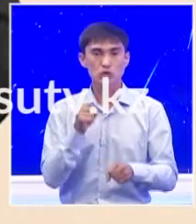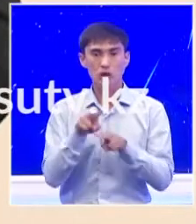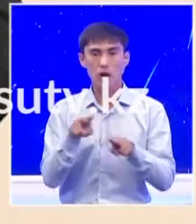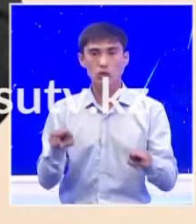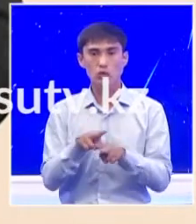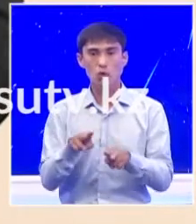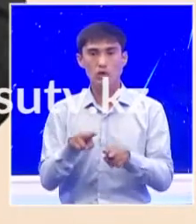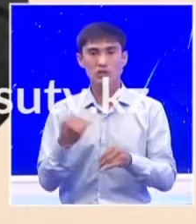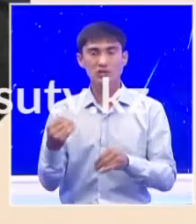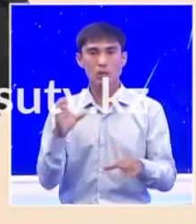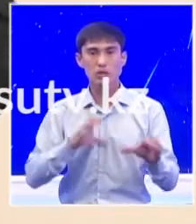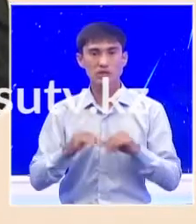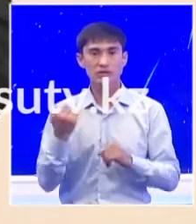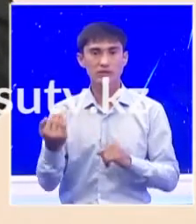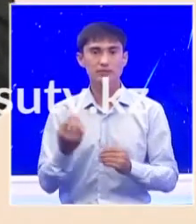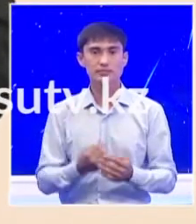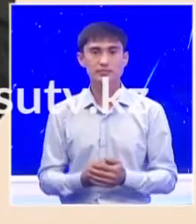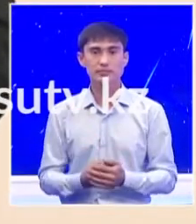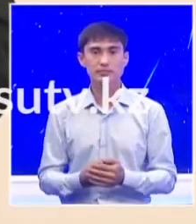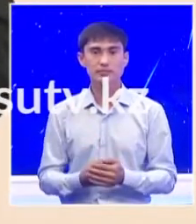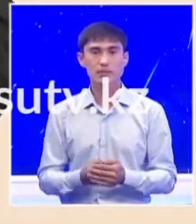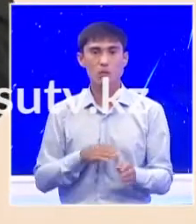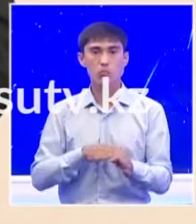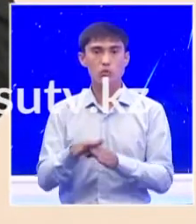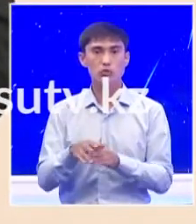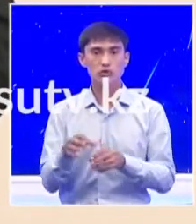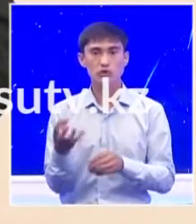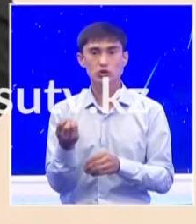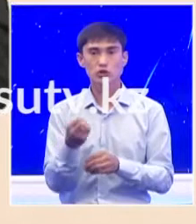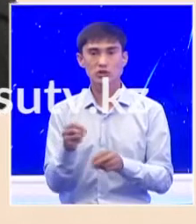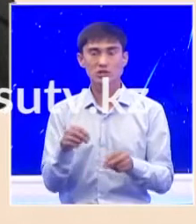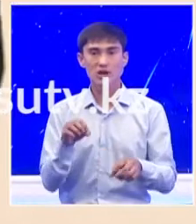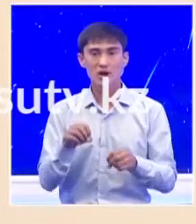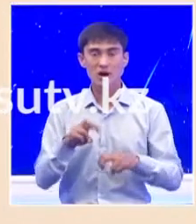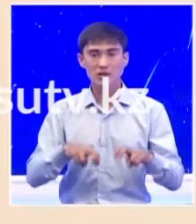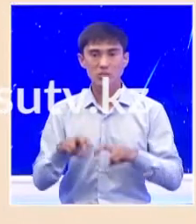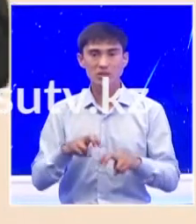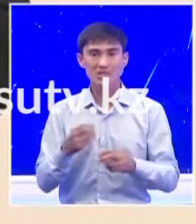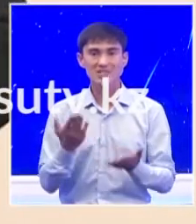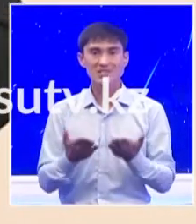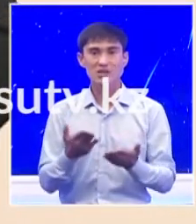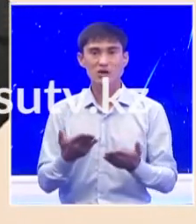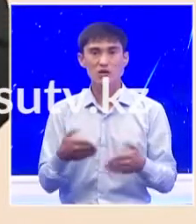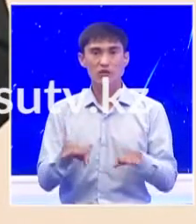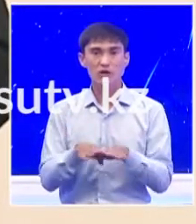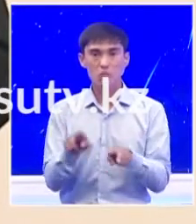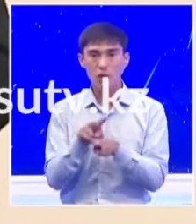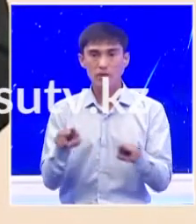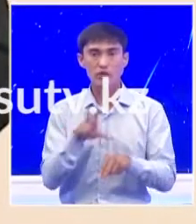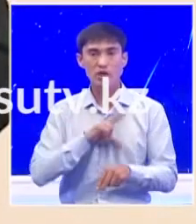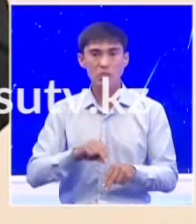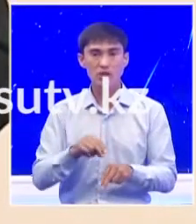стороны управления образованием. Надо полностью со всеми еще раз разобраться. Если вот этого мониторинга не было, считаю,